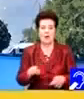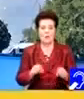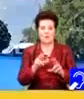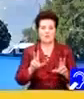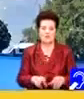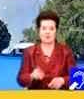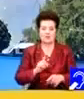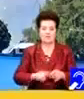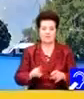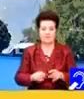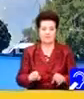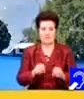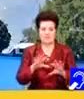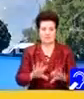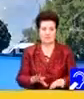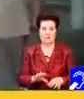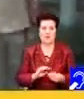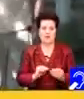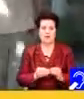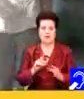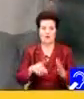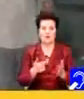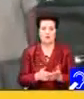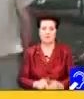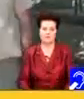cât mai rapid problemele municipalității.